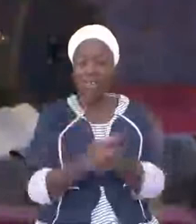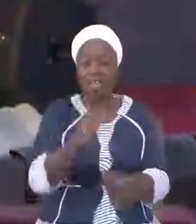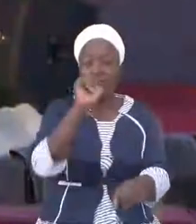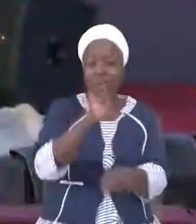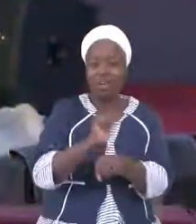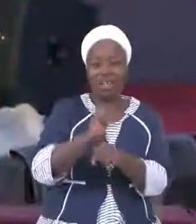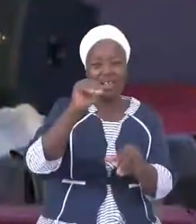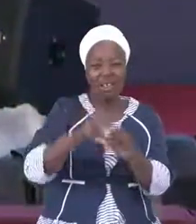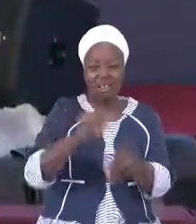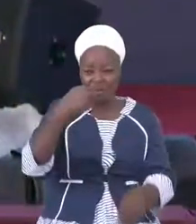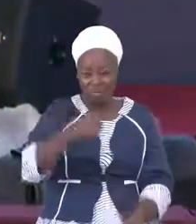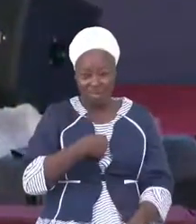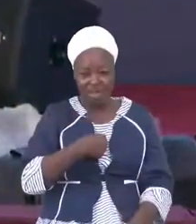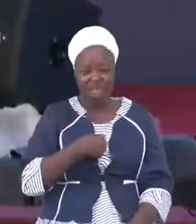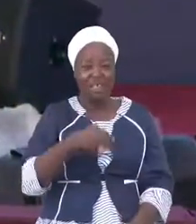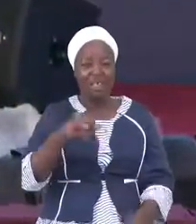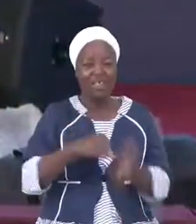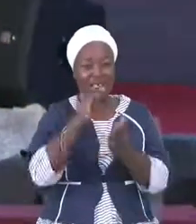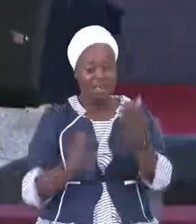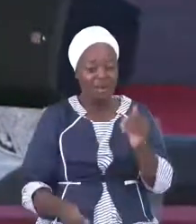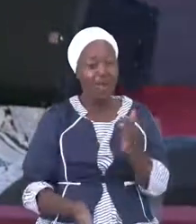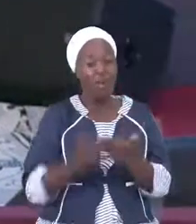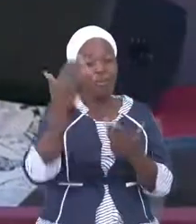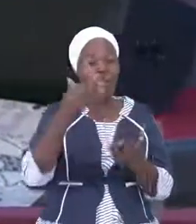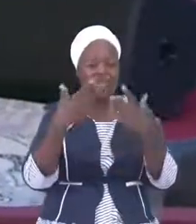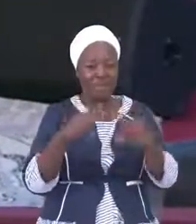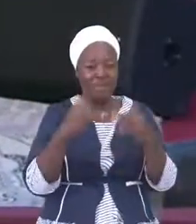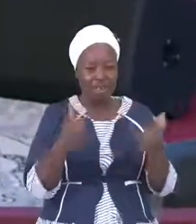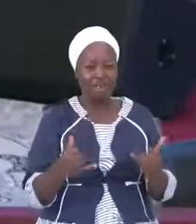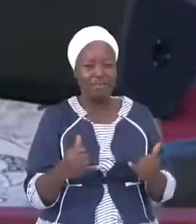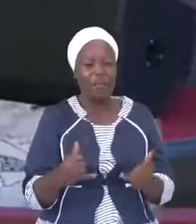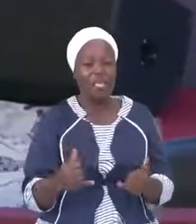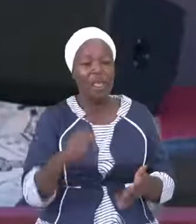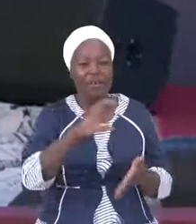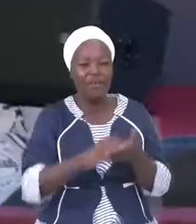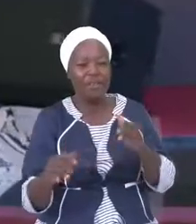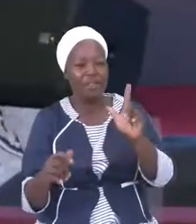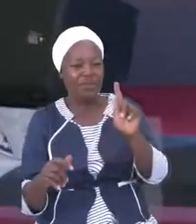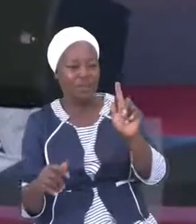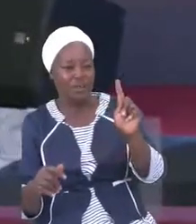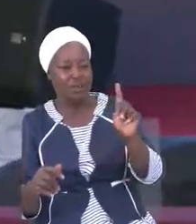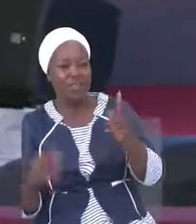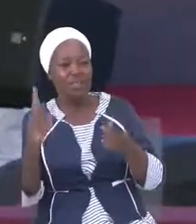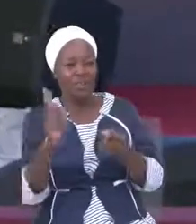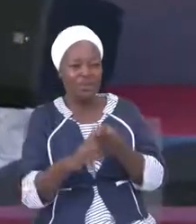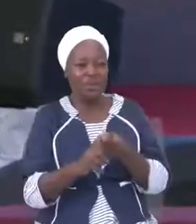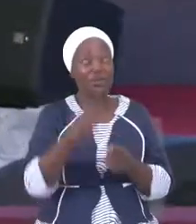C'est sur le point de se produire. Verset 21. À lui soit la gloire dans